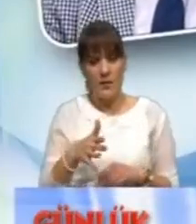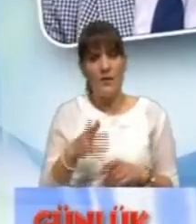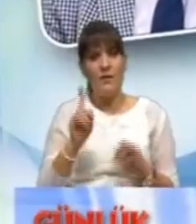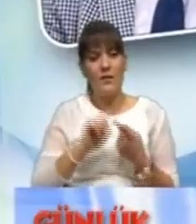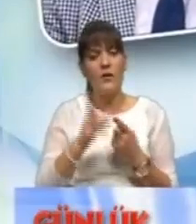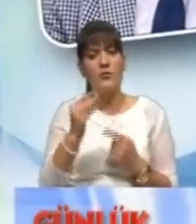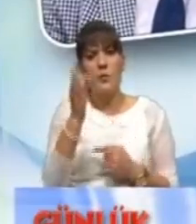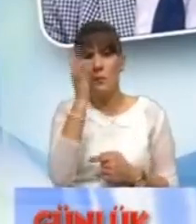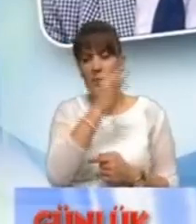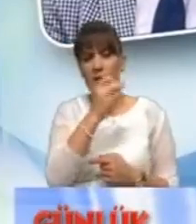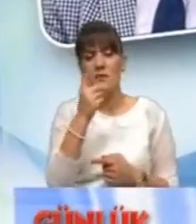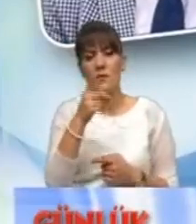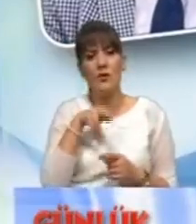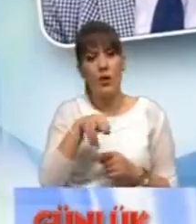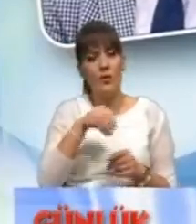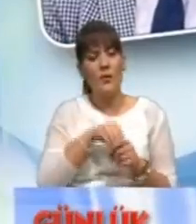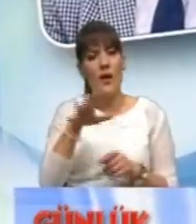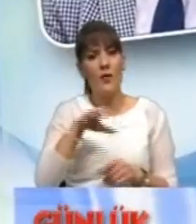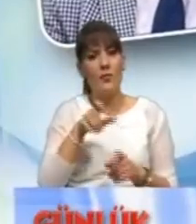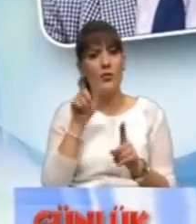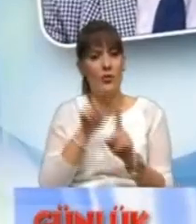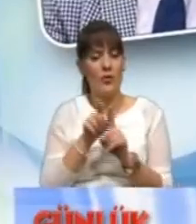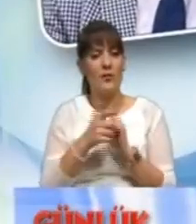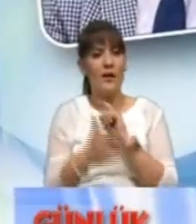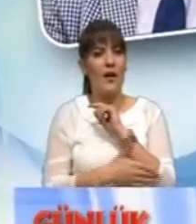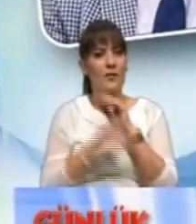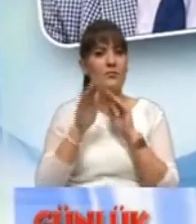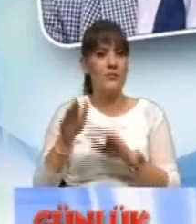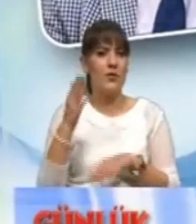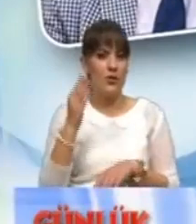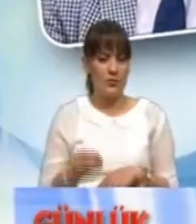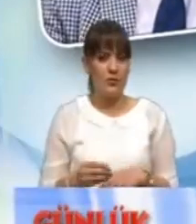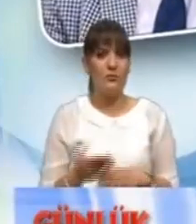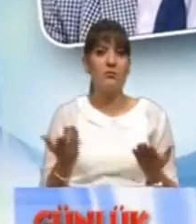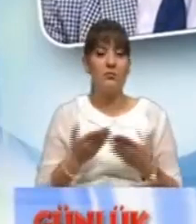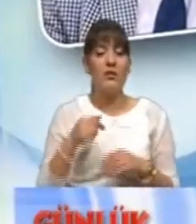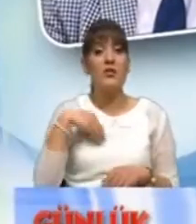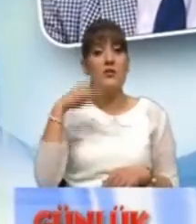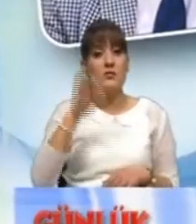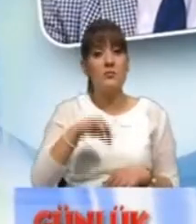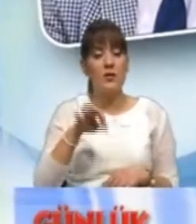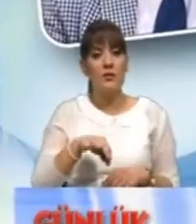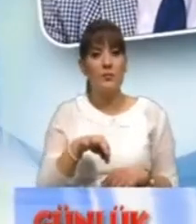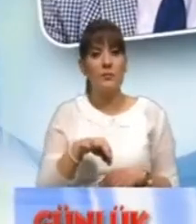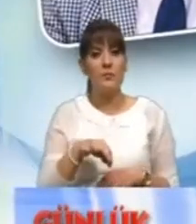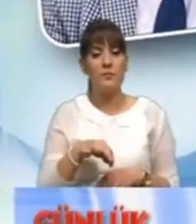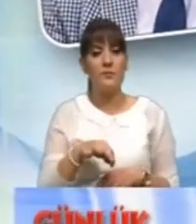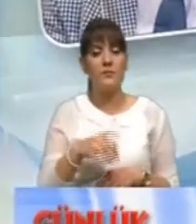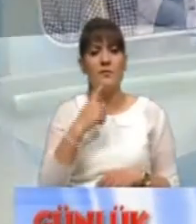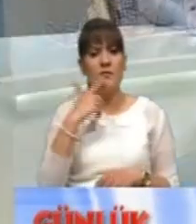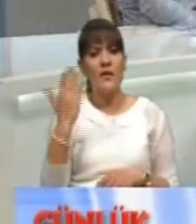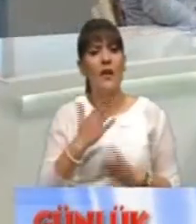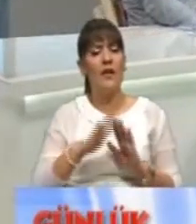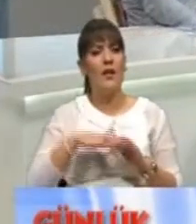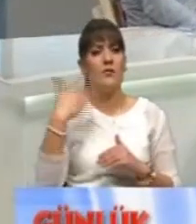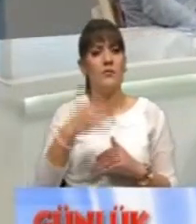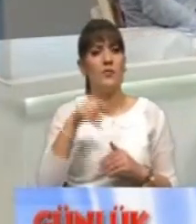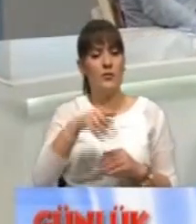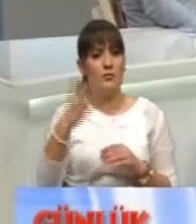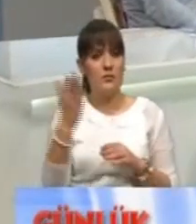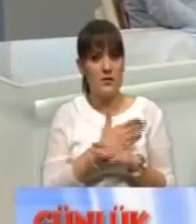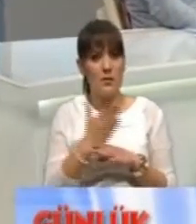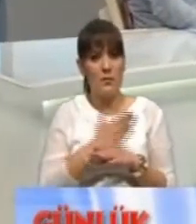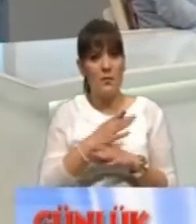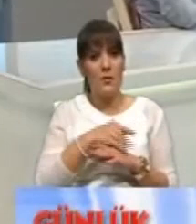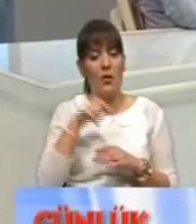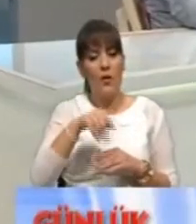ve çok basit bir yöntemle kaplumbağaların korunmasına da yardımcı olmuş olurlar. Vallahi Sayın Kaska, şimdi seneler sonra bunun